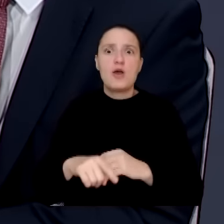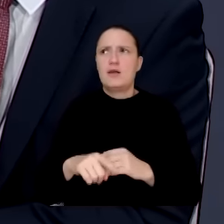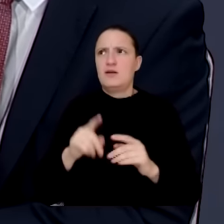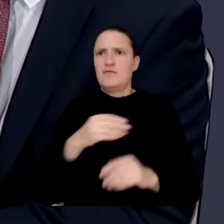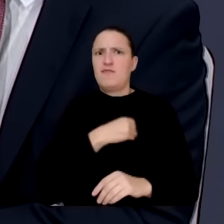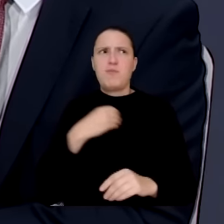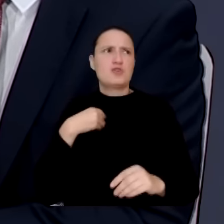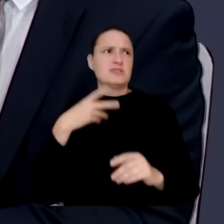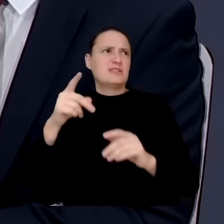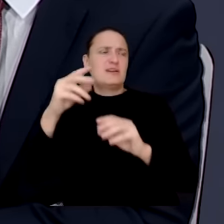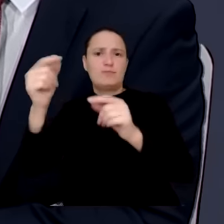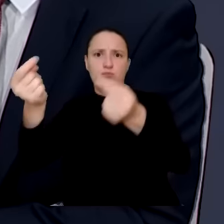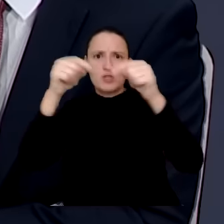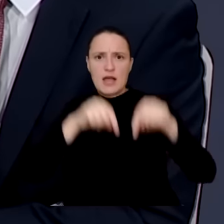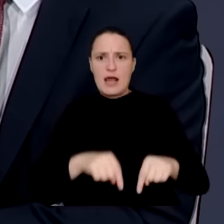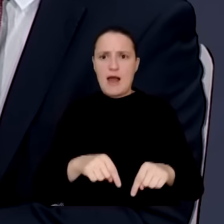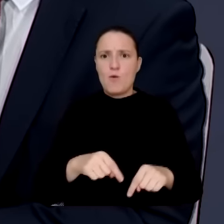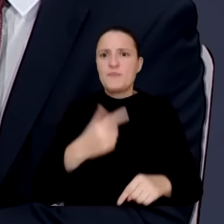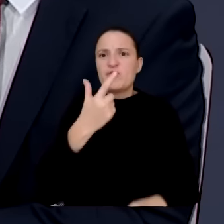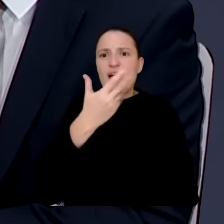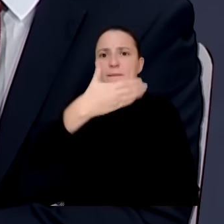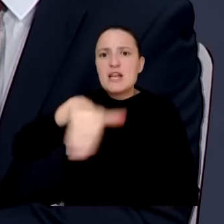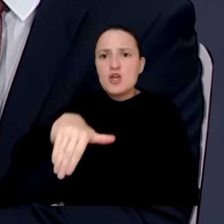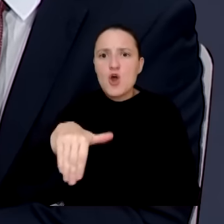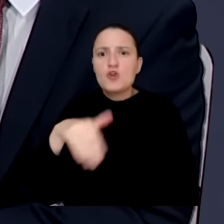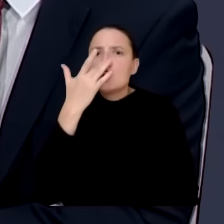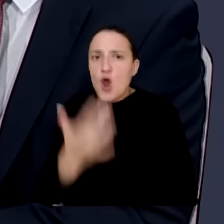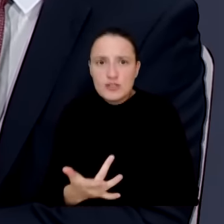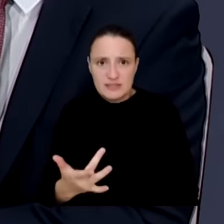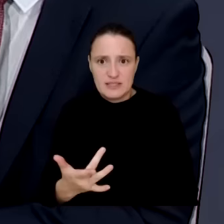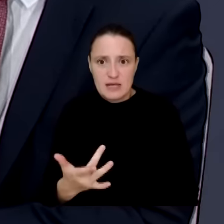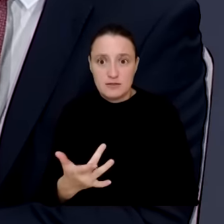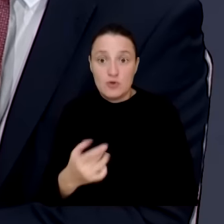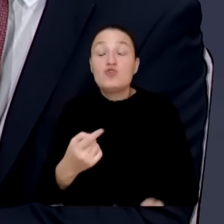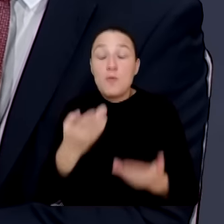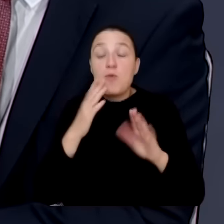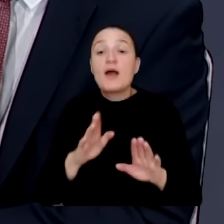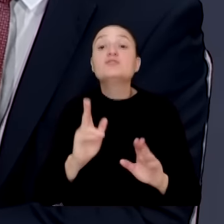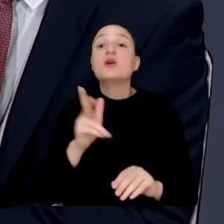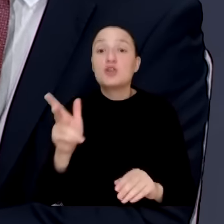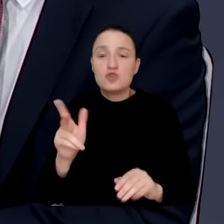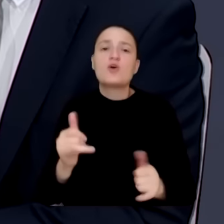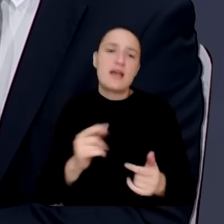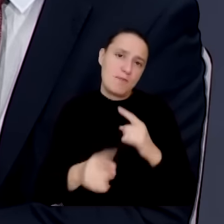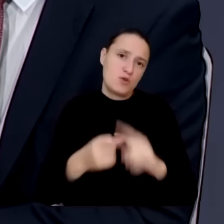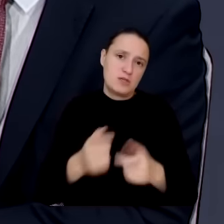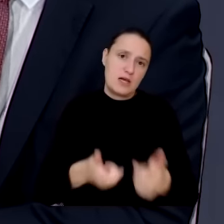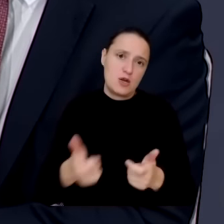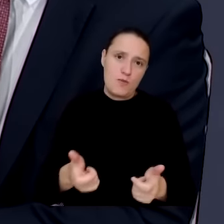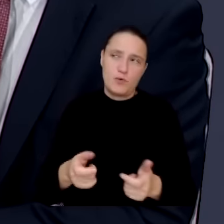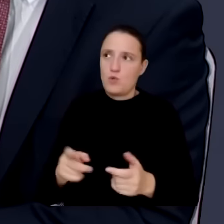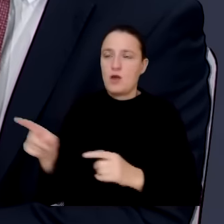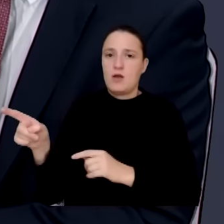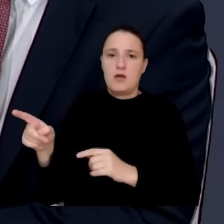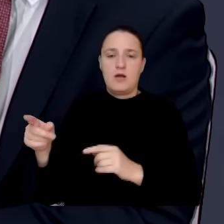według szacunków około 2 milionów Rosjan to pokazuje kto prowadził jaką politykę w stosunku do